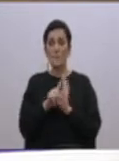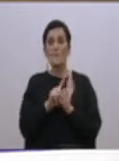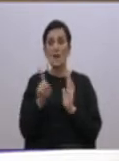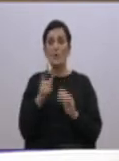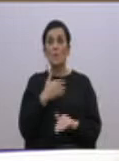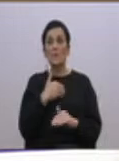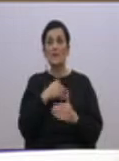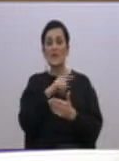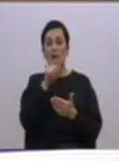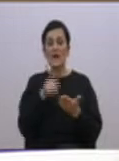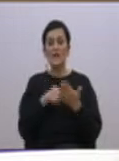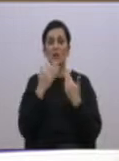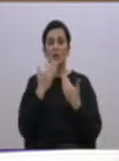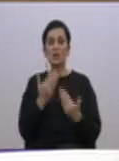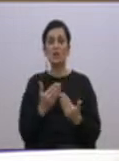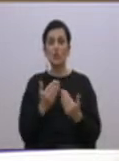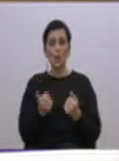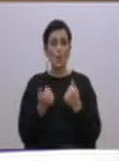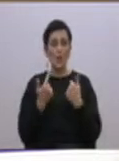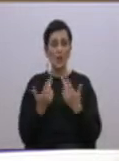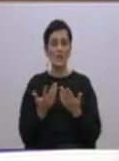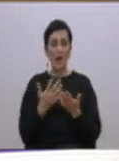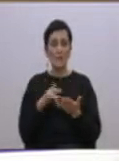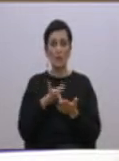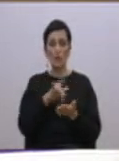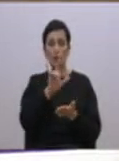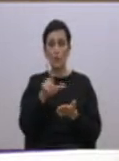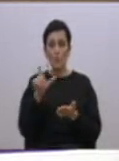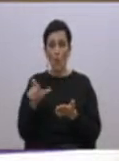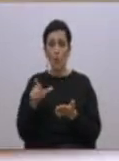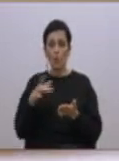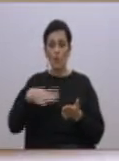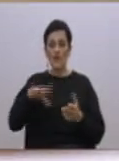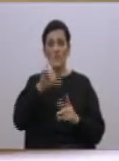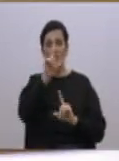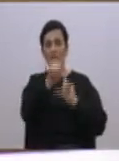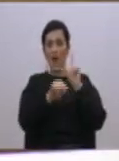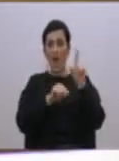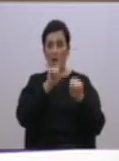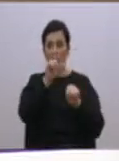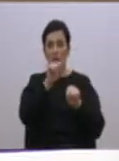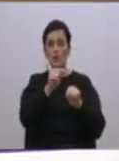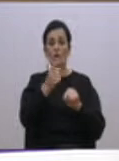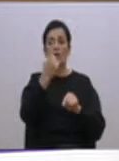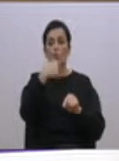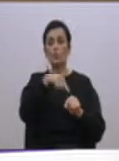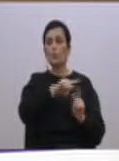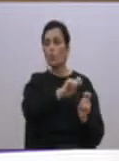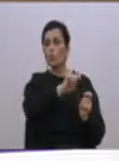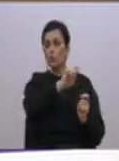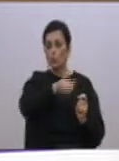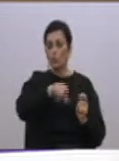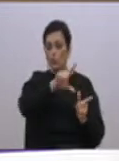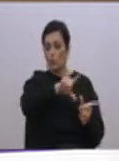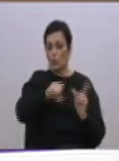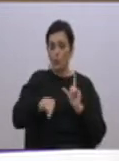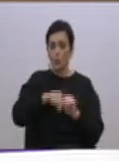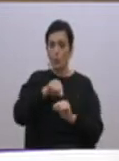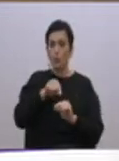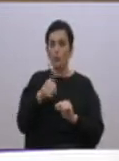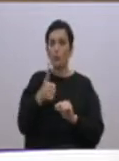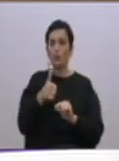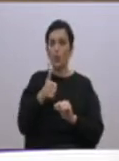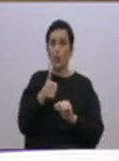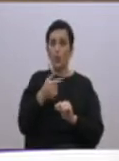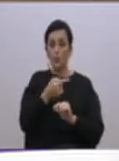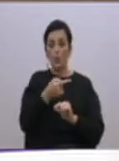მინდა კითხოთ, რამდენი მოქალაქე გადის ქვეყნიდან, რამდენი ბრუნდება უკან და როგორც წესია, როგორც ითვლება ეს